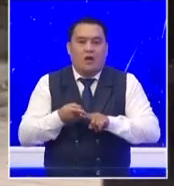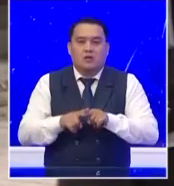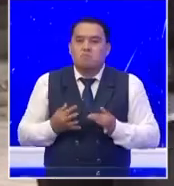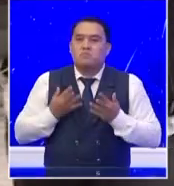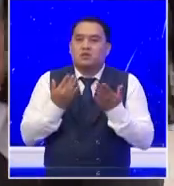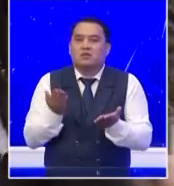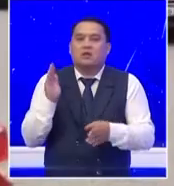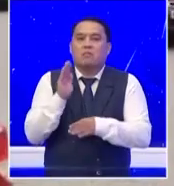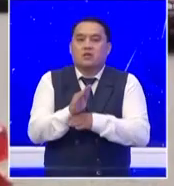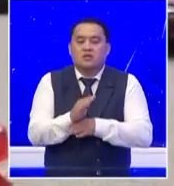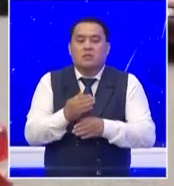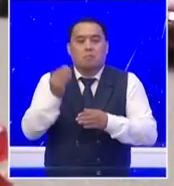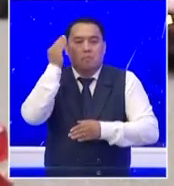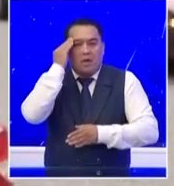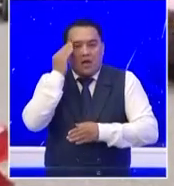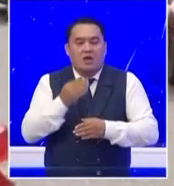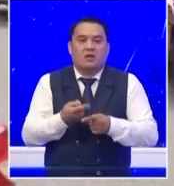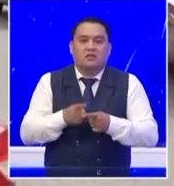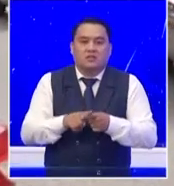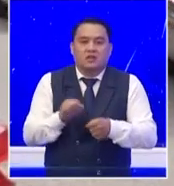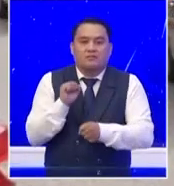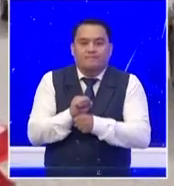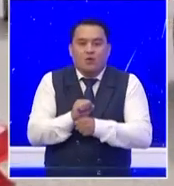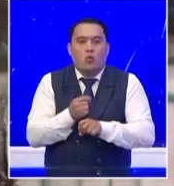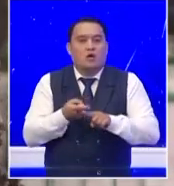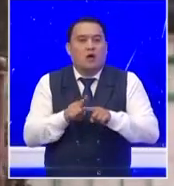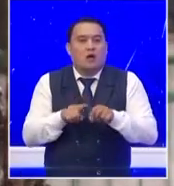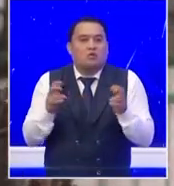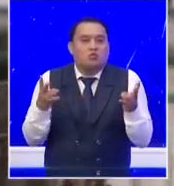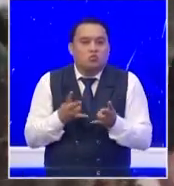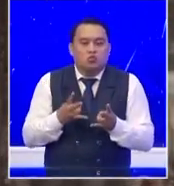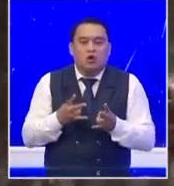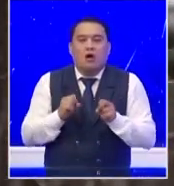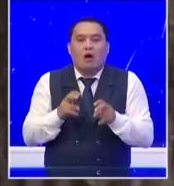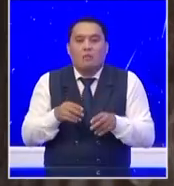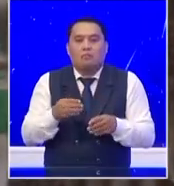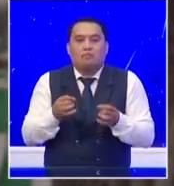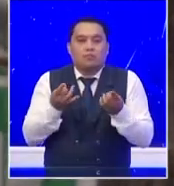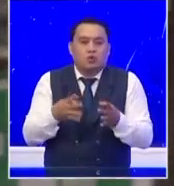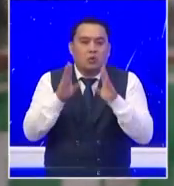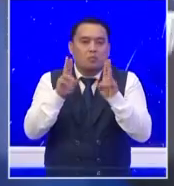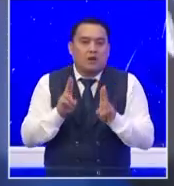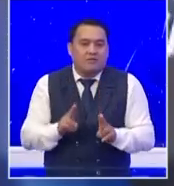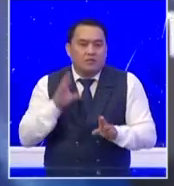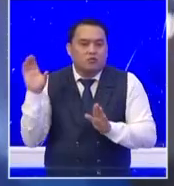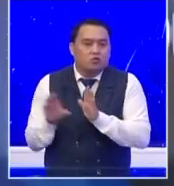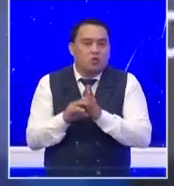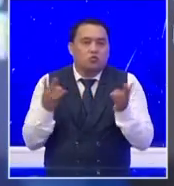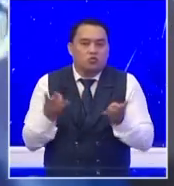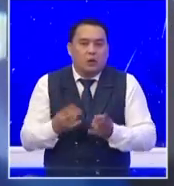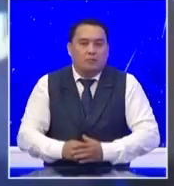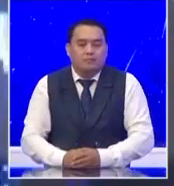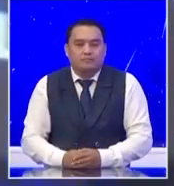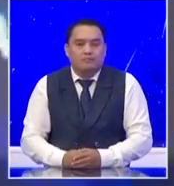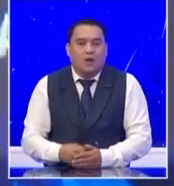потребуются дополнительные меры, необходимые для разрыва цепи массового распространения. А пока необходимо следовать простым гигиеническим правилам. Мы все хорошо знаем